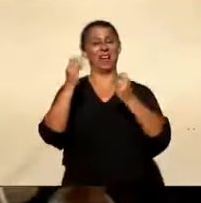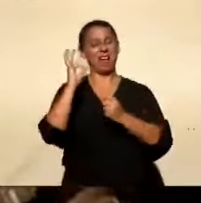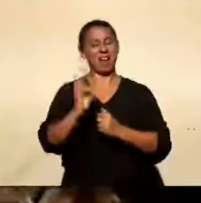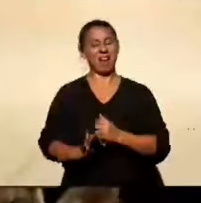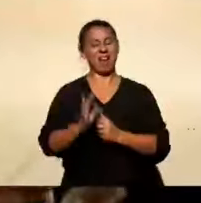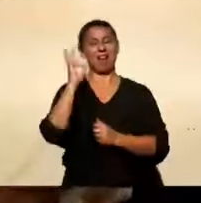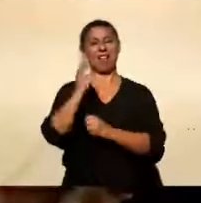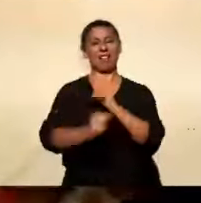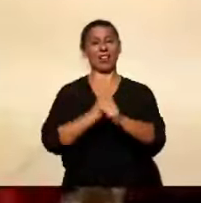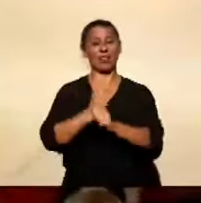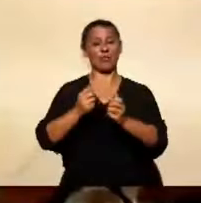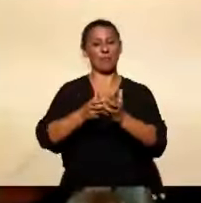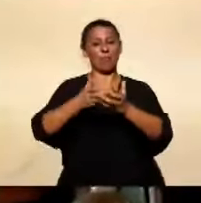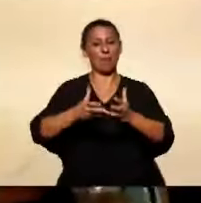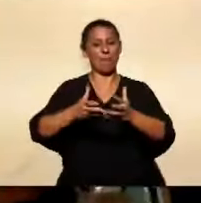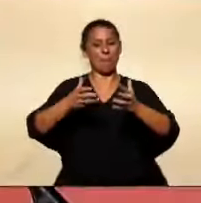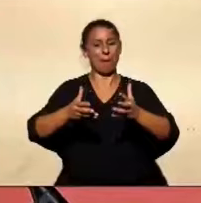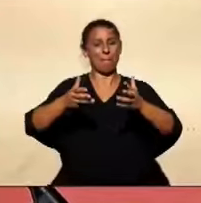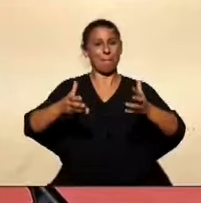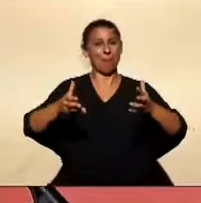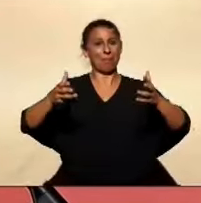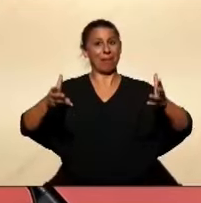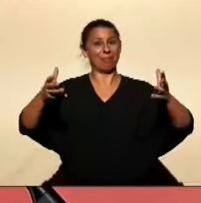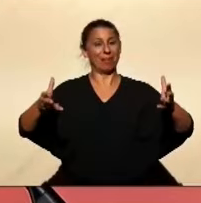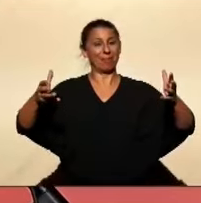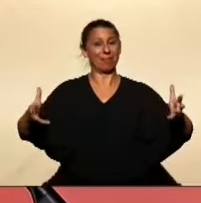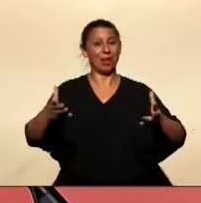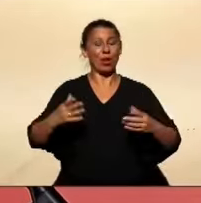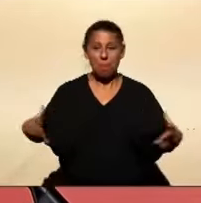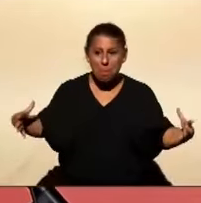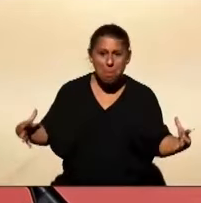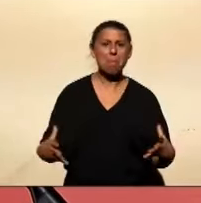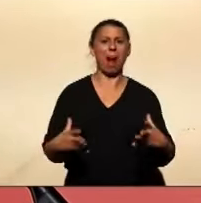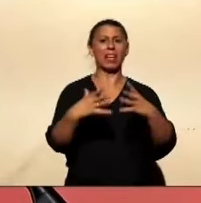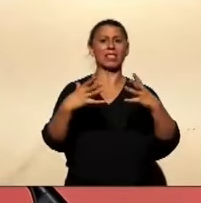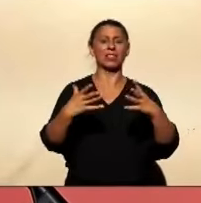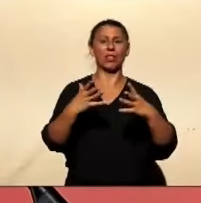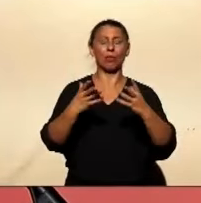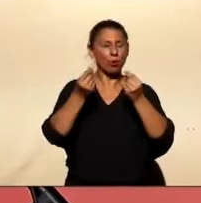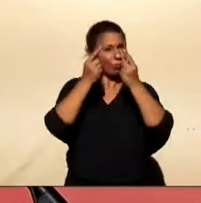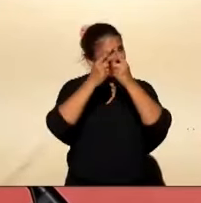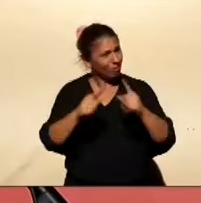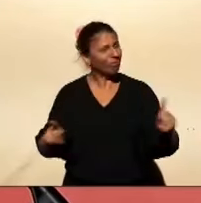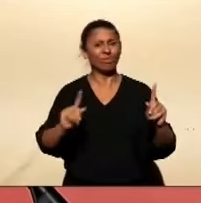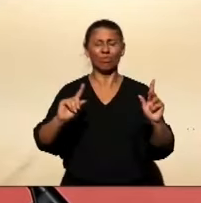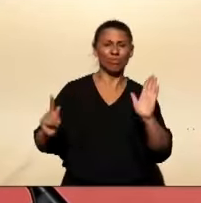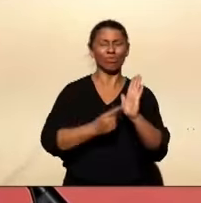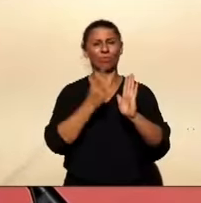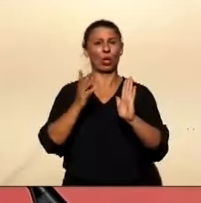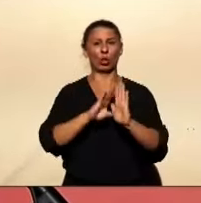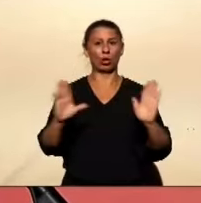το χρόνο να μεγαλώνει και να γίνεται πιο μαζικό, πιο πρωτότυπο, να